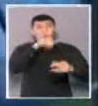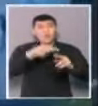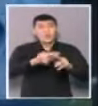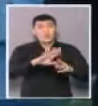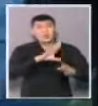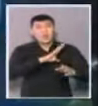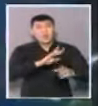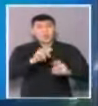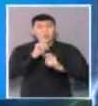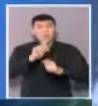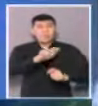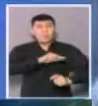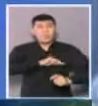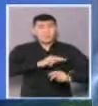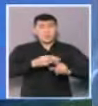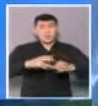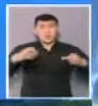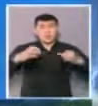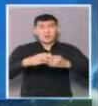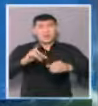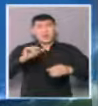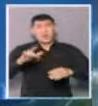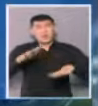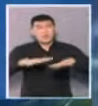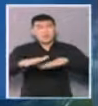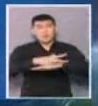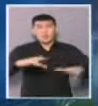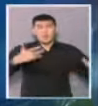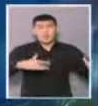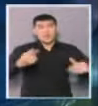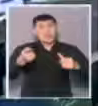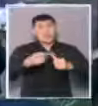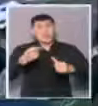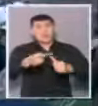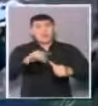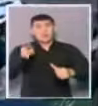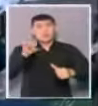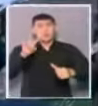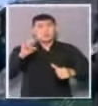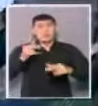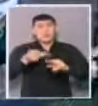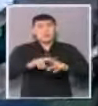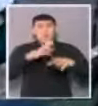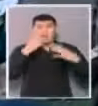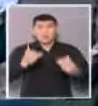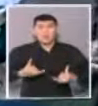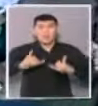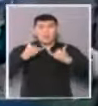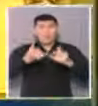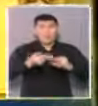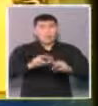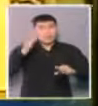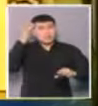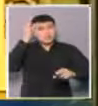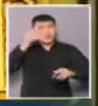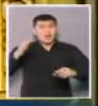было присвоено звание «Академический оркестр народных инструментов имени Дины Нурпеисовой». С теплотой и уважением вспоминают коллеги